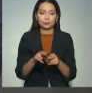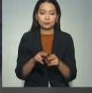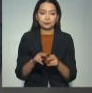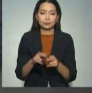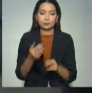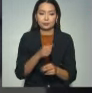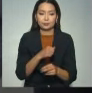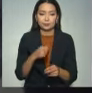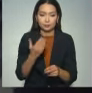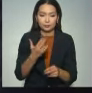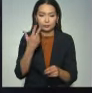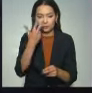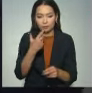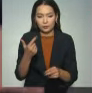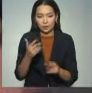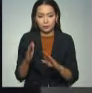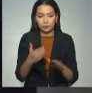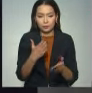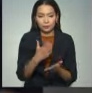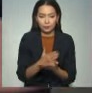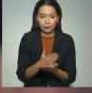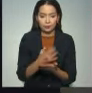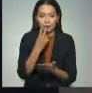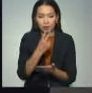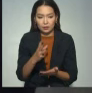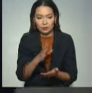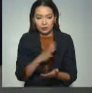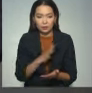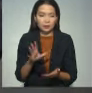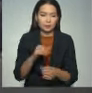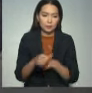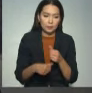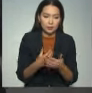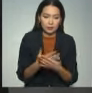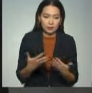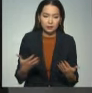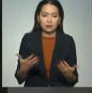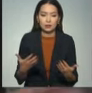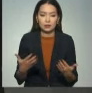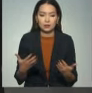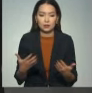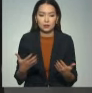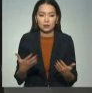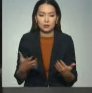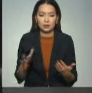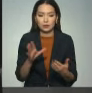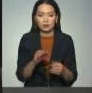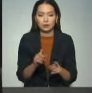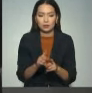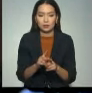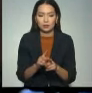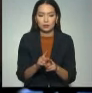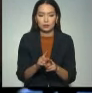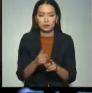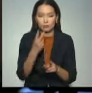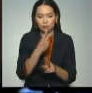компании 3 года гарантии прошло. Мы смотрели, вот вызывали всегда нас. Где-то мы всегда в школе, мы сколько